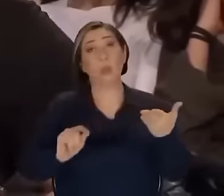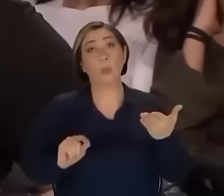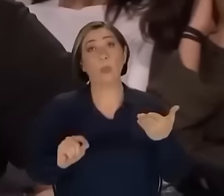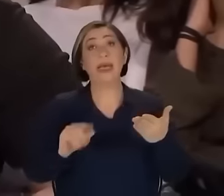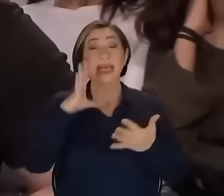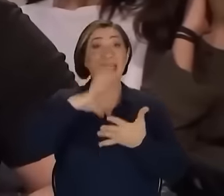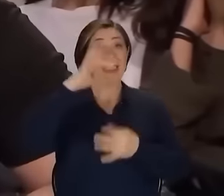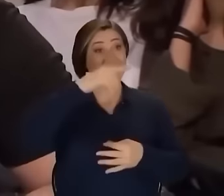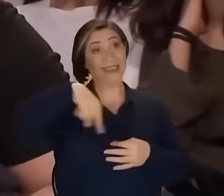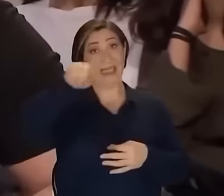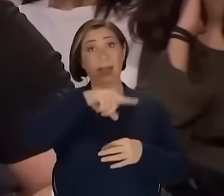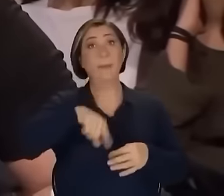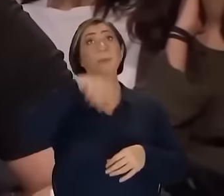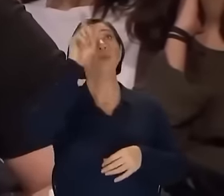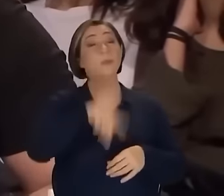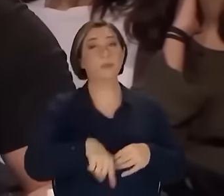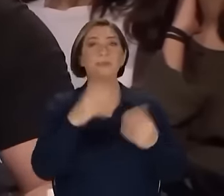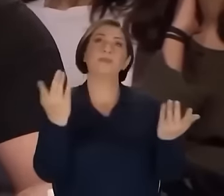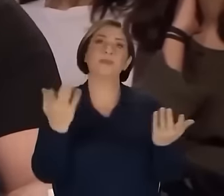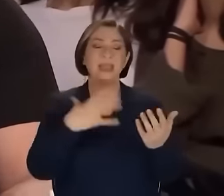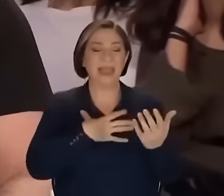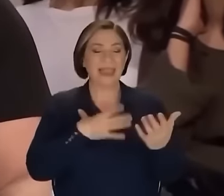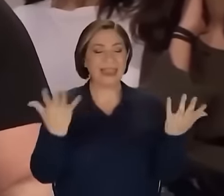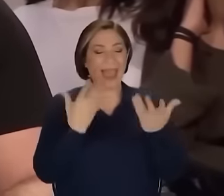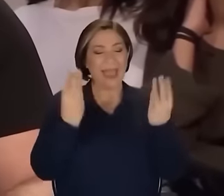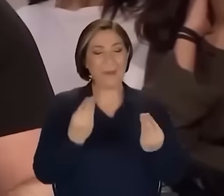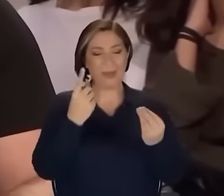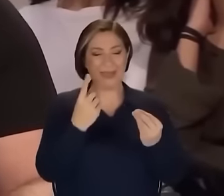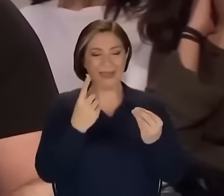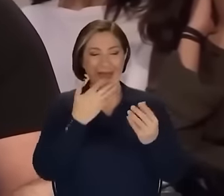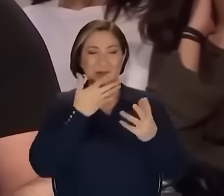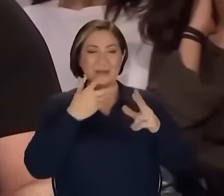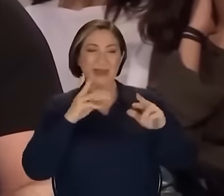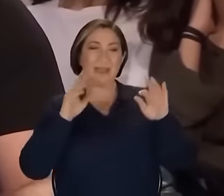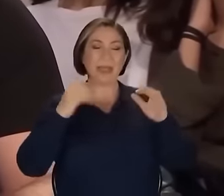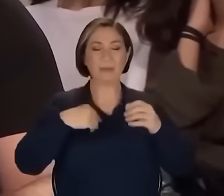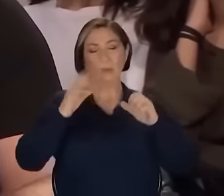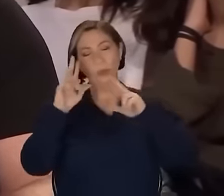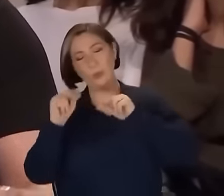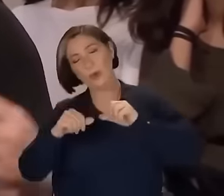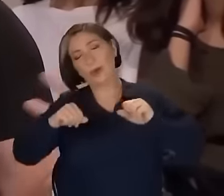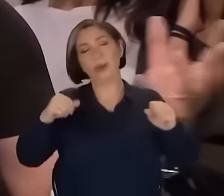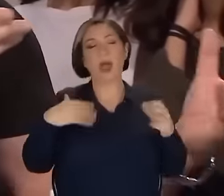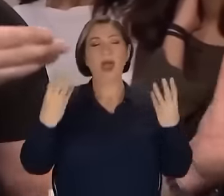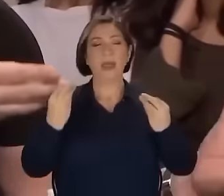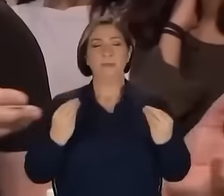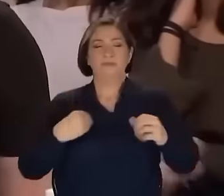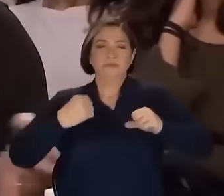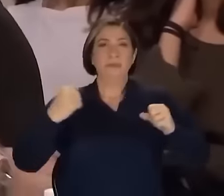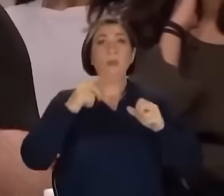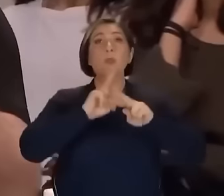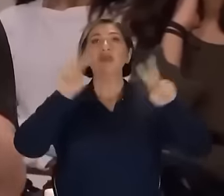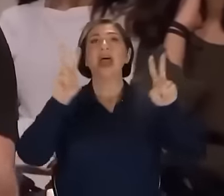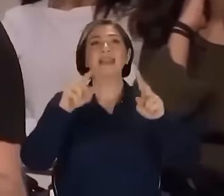Yani insanlar hep güne kendilerinin daha iyi bir versiyonu olarak başlıyorlar. İşte ne bileyim modern çağdaki bu